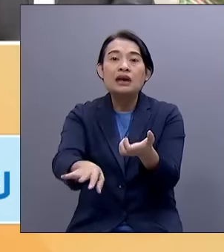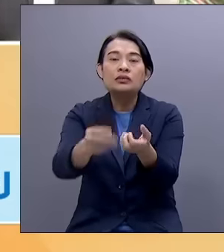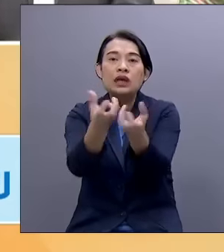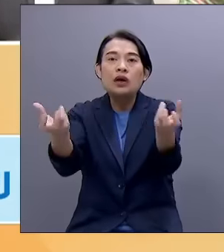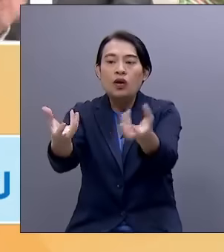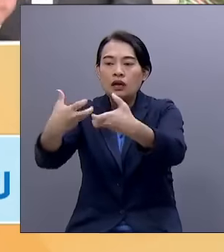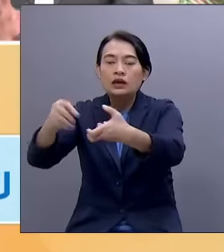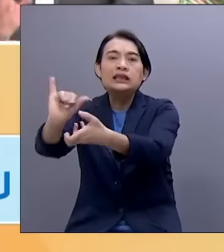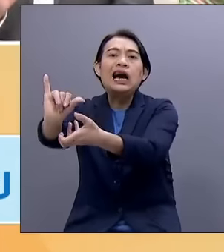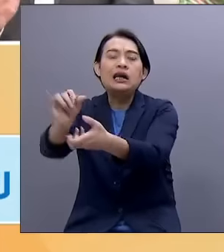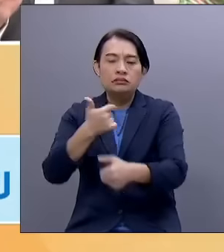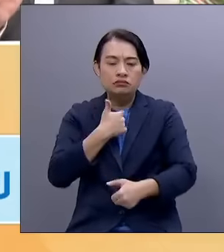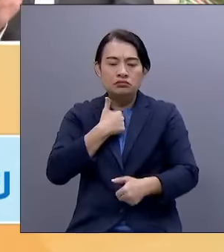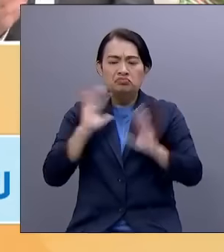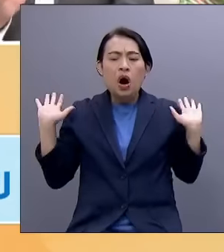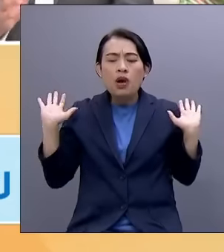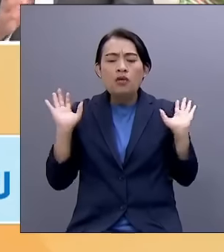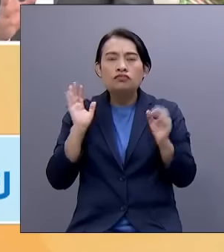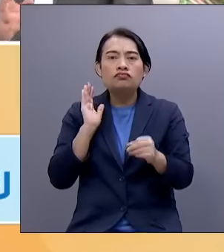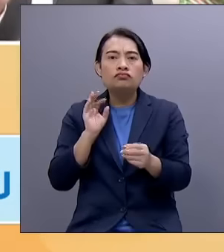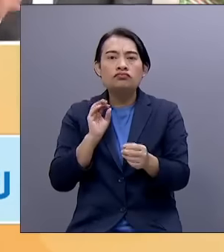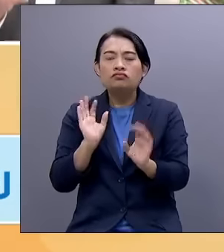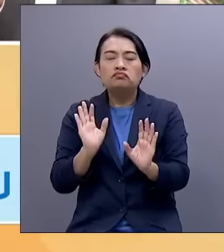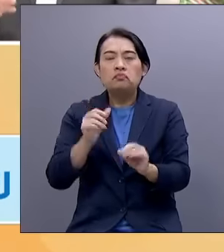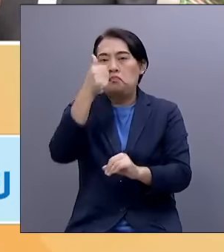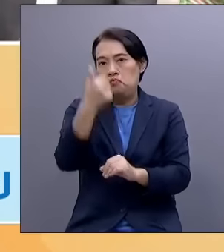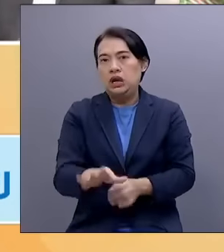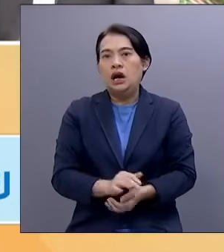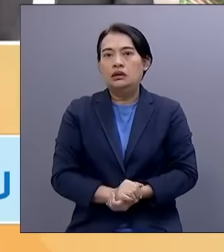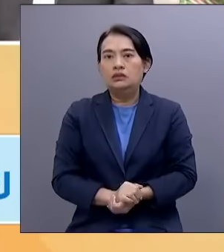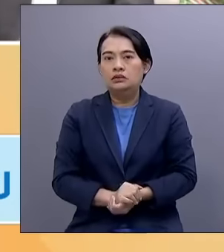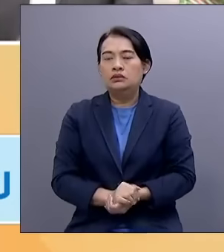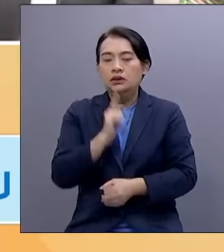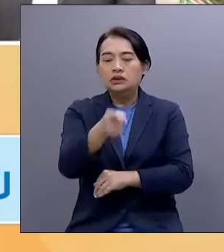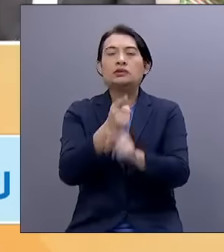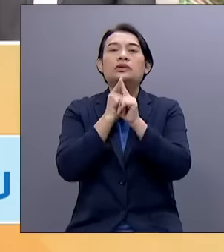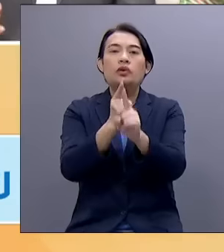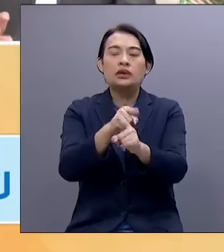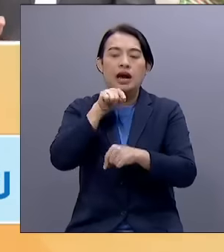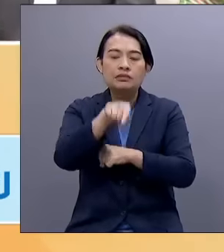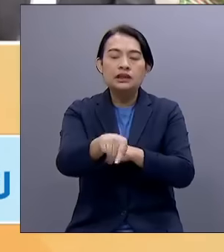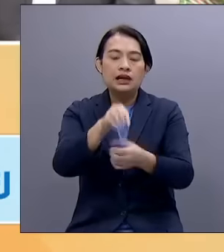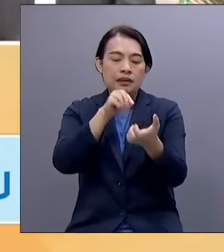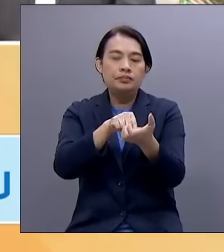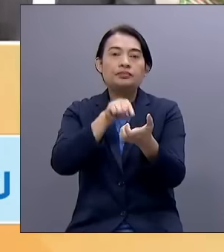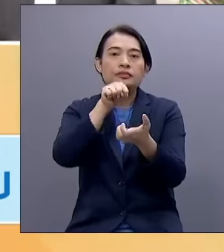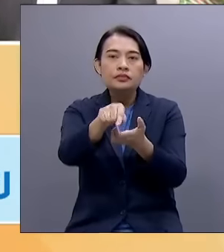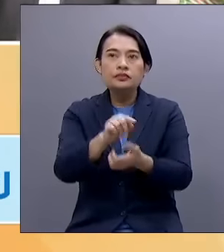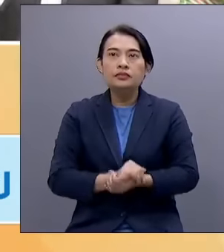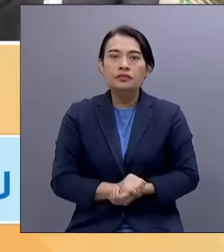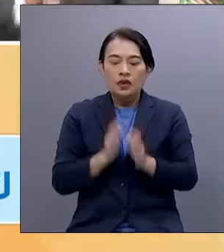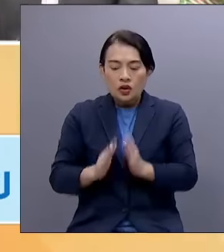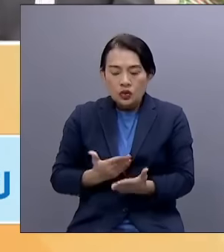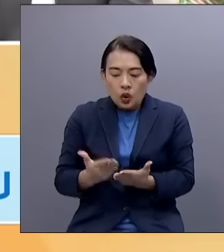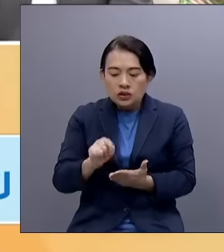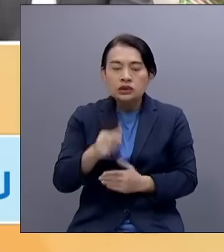ปฏิเสธได้มั้ยไม่ได้ครับเพราะการที่สัญญาเกิดขึ้นแล้วเนี่ยอีกฝ่ายนึงต้องปฏิบัติตามสัญญาอย่างที่ผมบอกเลยกฎหมายก็บอกแล้วว่าผู้ซื้อก็มีหน้าที่